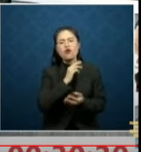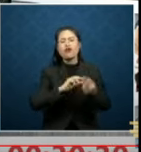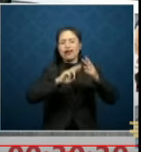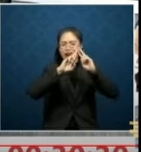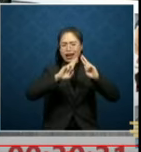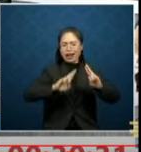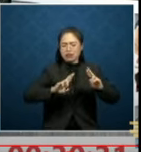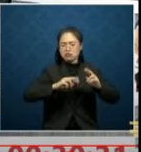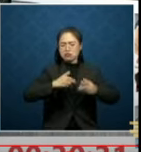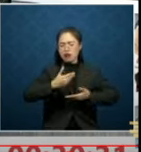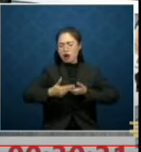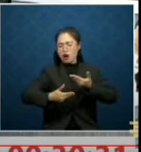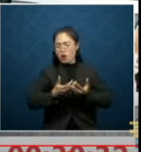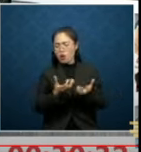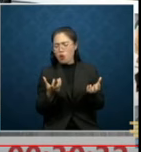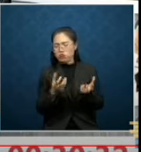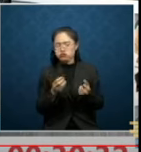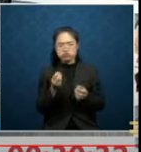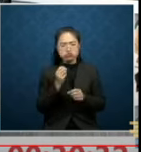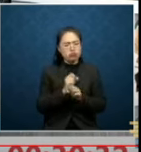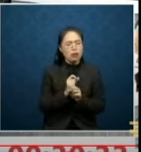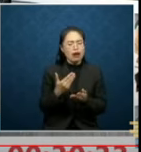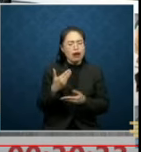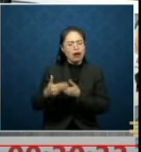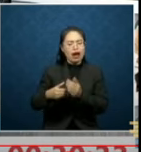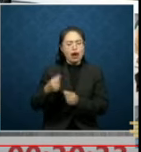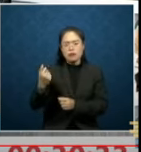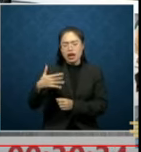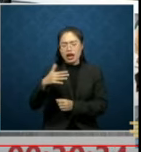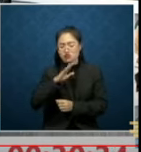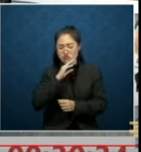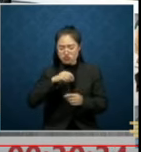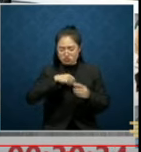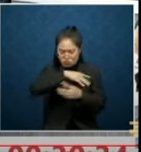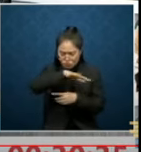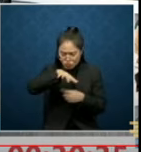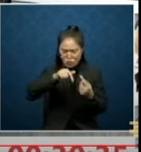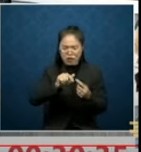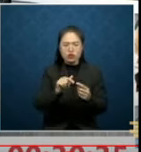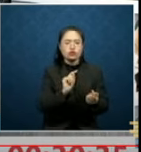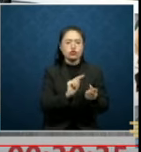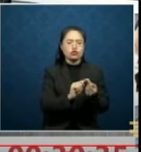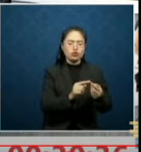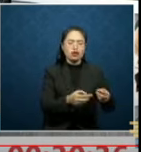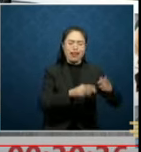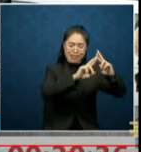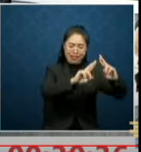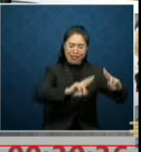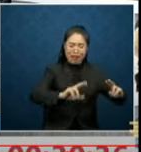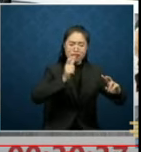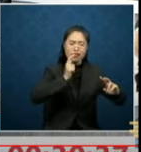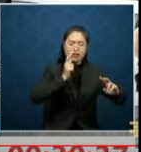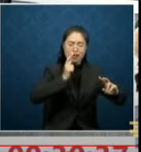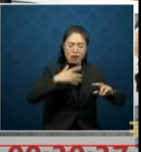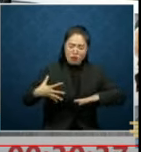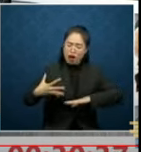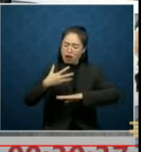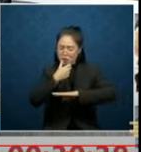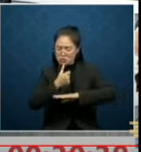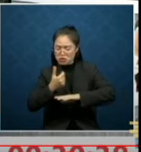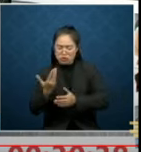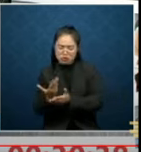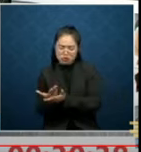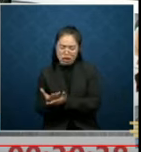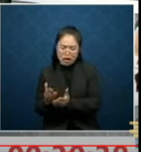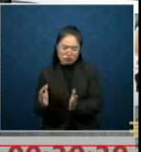ได้ล่ะพอครอบคลุมทั้งอำเภอนี่มันก็เอื้อนายทุนพรรคการเมืองผู้ประกอบการเครือข่ายพรรคการเมืองกลุ่มทุนสนับสนุน